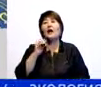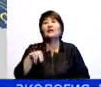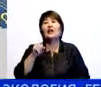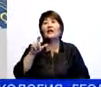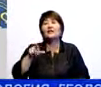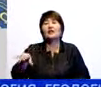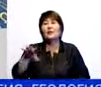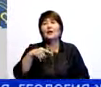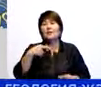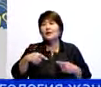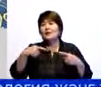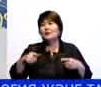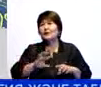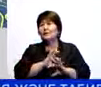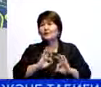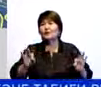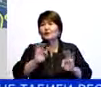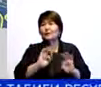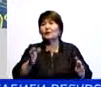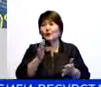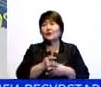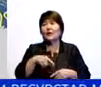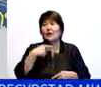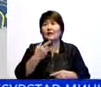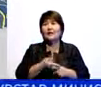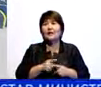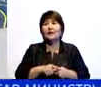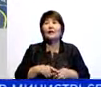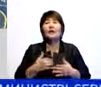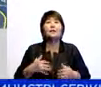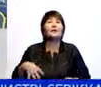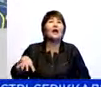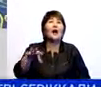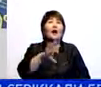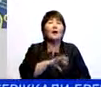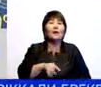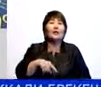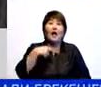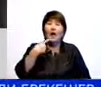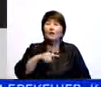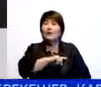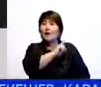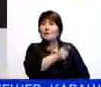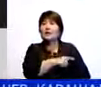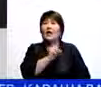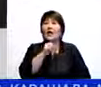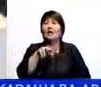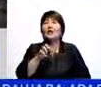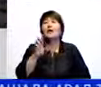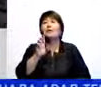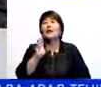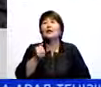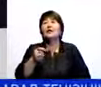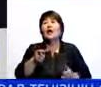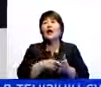барлығы бірінен бір өткен, жүйрікте де жүйрік бар, қазанады бір бөлек дегендей, барлығы да аузымен құс деген мықты ақындар. Бекетов атындағы